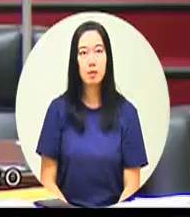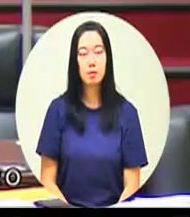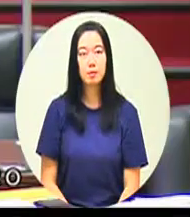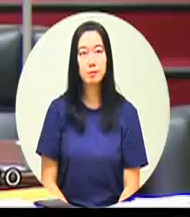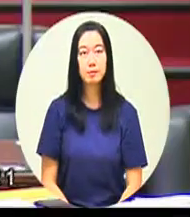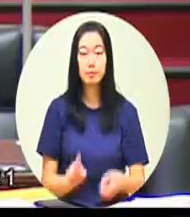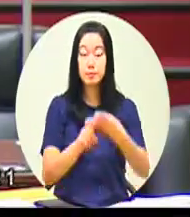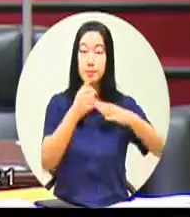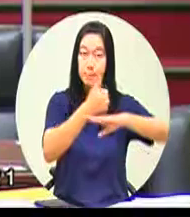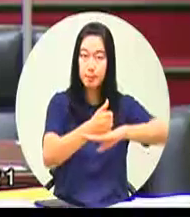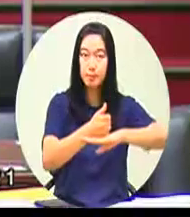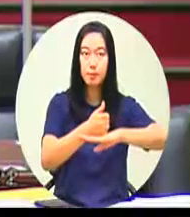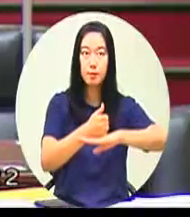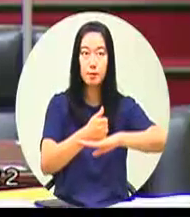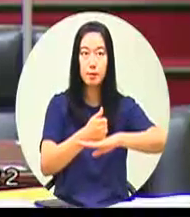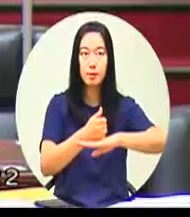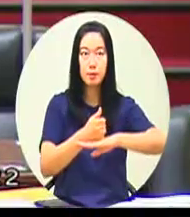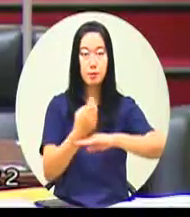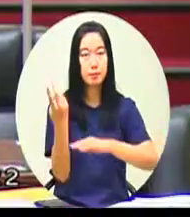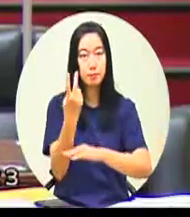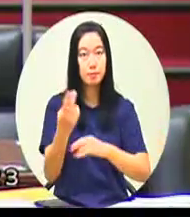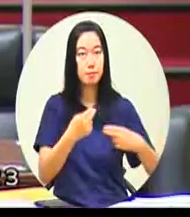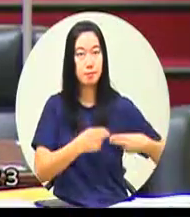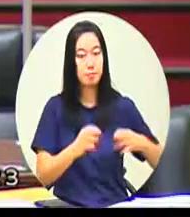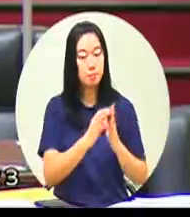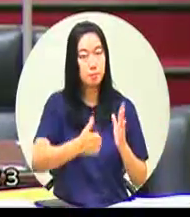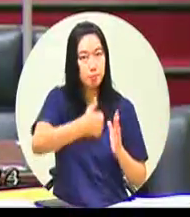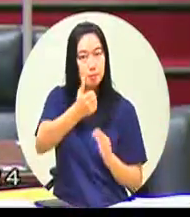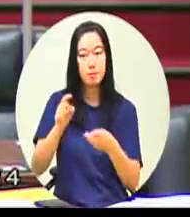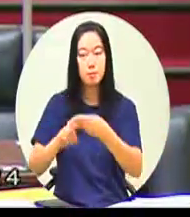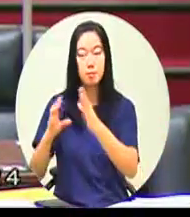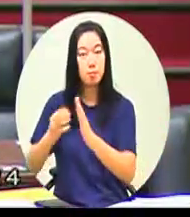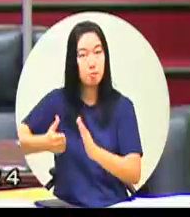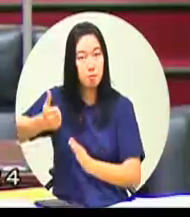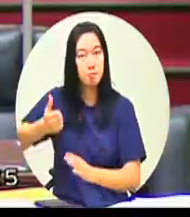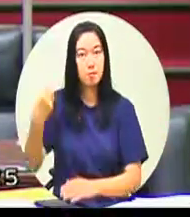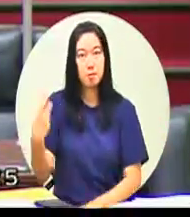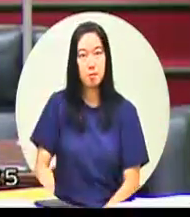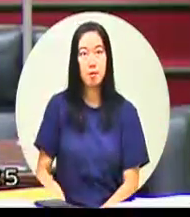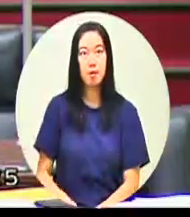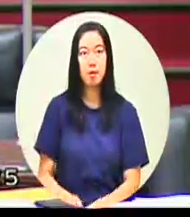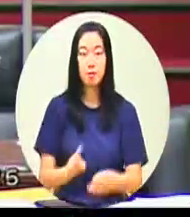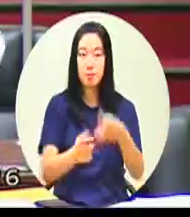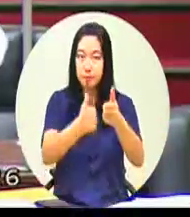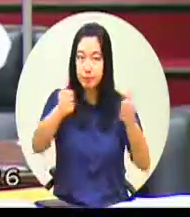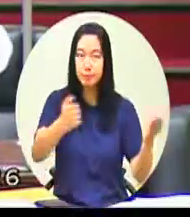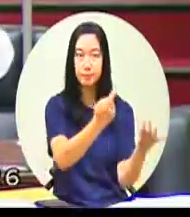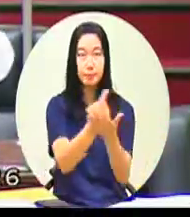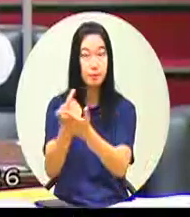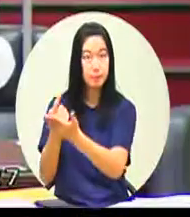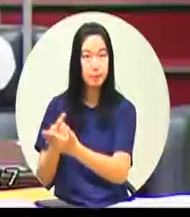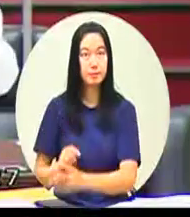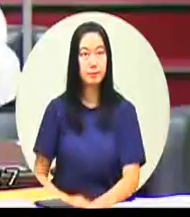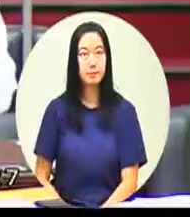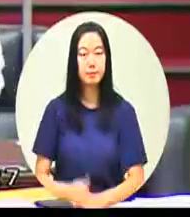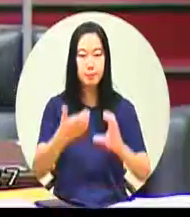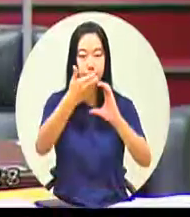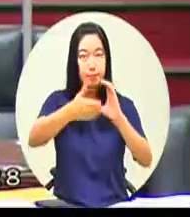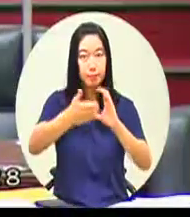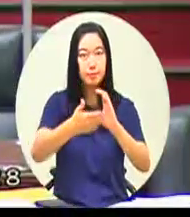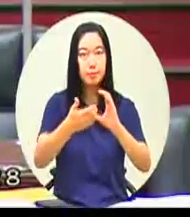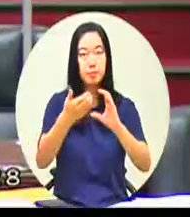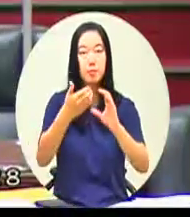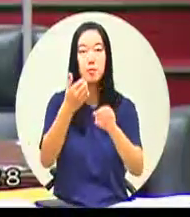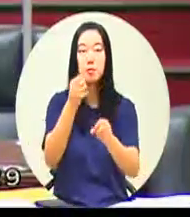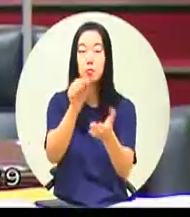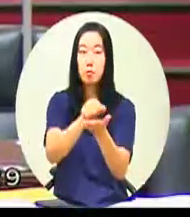席，还有两位蔡局长，还有我们的王局长，哈，还有在场的各位主管，还有啊媒体各位媒体朋友，大家